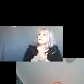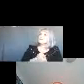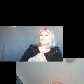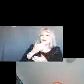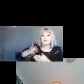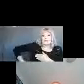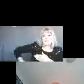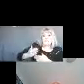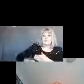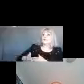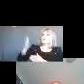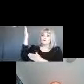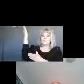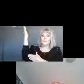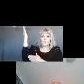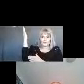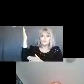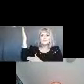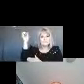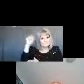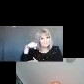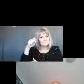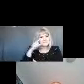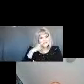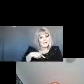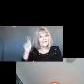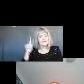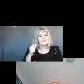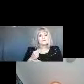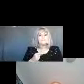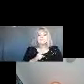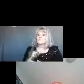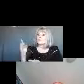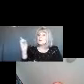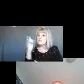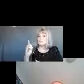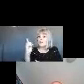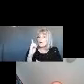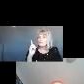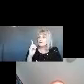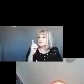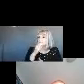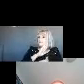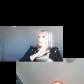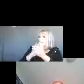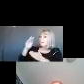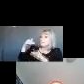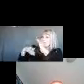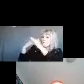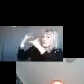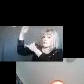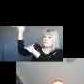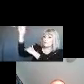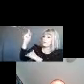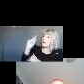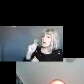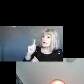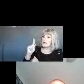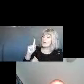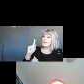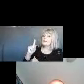God gesit, maar dis ook iets wat David skryf. Die Heere het vir my Heere gesê, sit aan my rechterhand. Maar David is hier in die hemel,